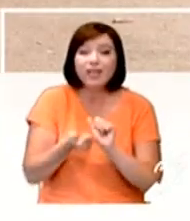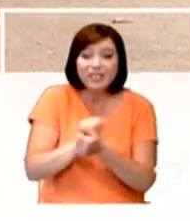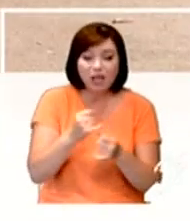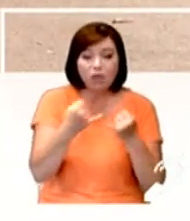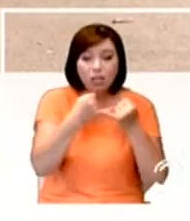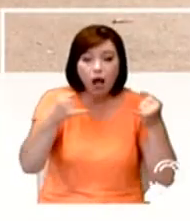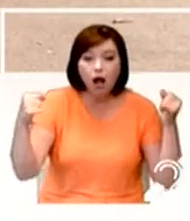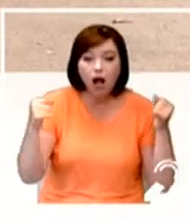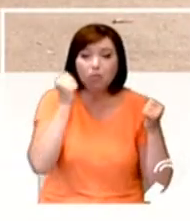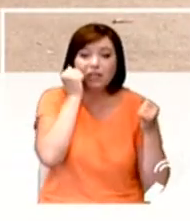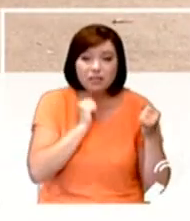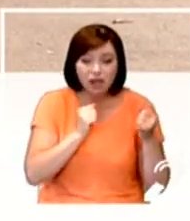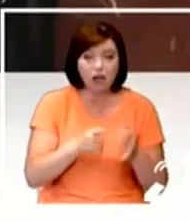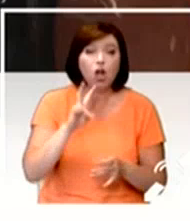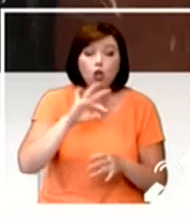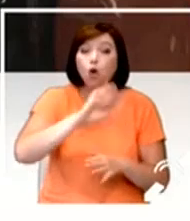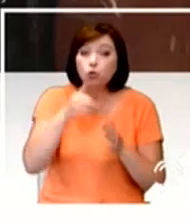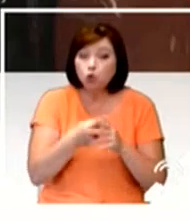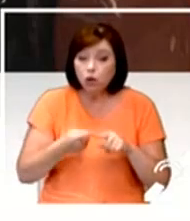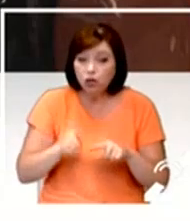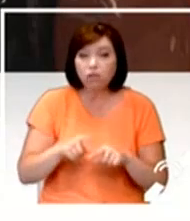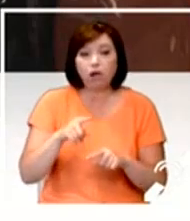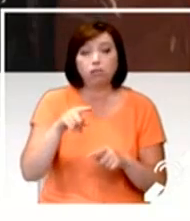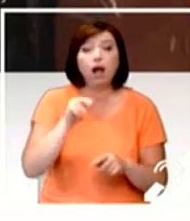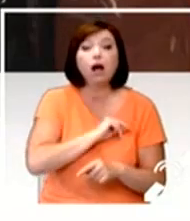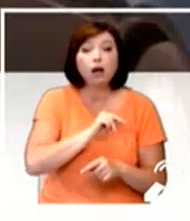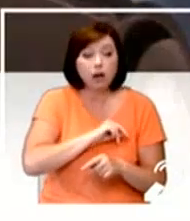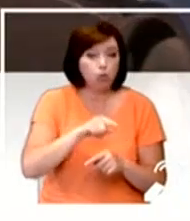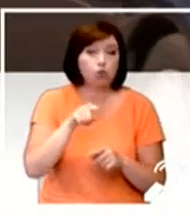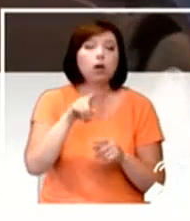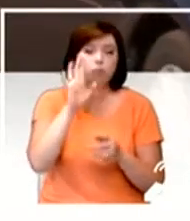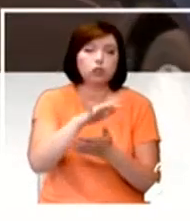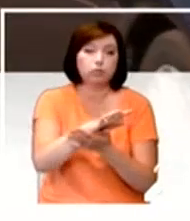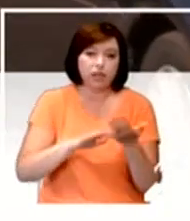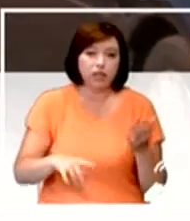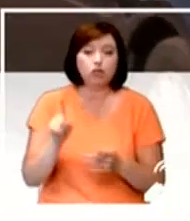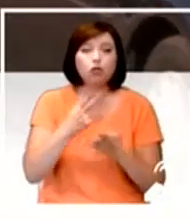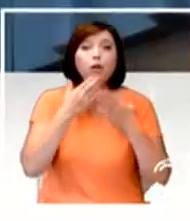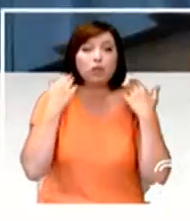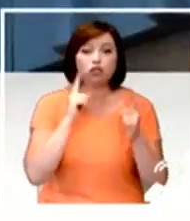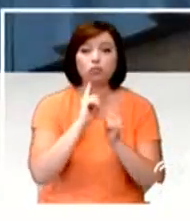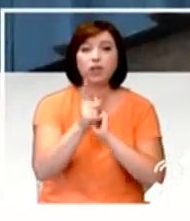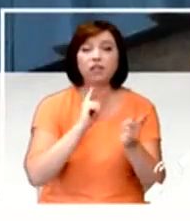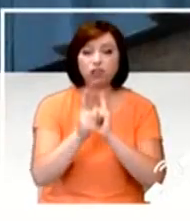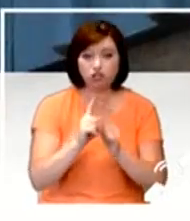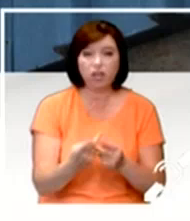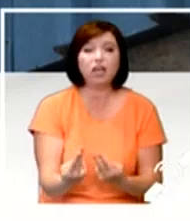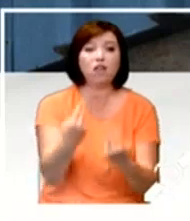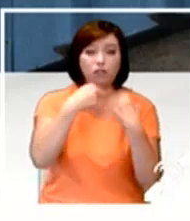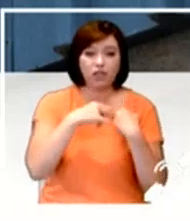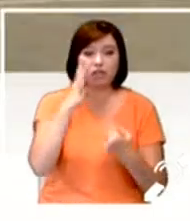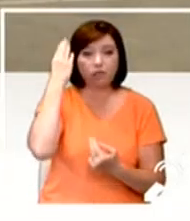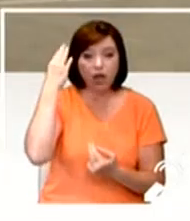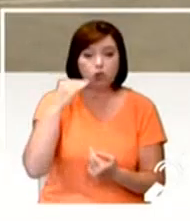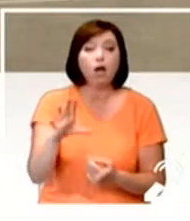a cablurilor vechi, însă până atunci activitatea postului nu va fi afectată. Pentru a fluidiza traficul pe sensul de intrare în